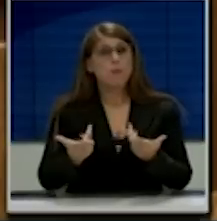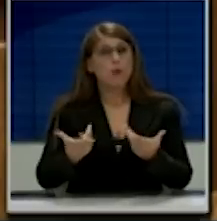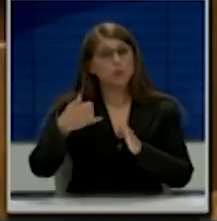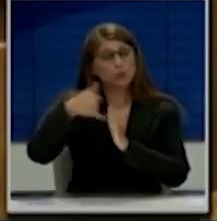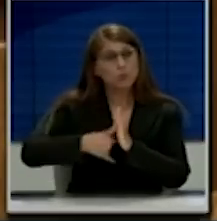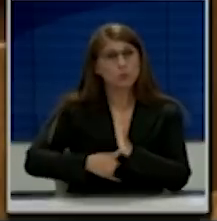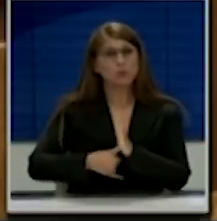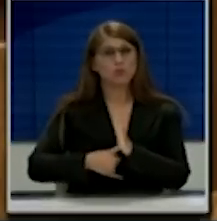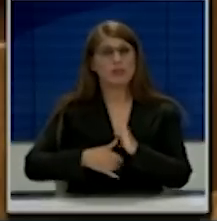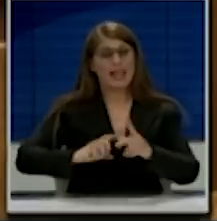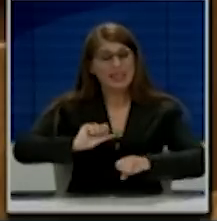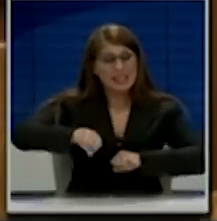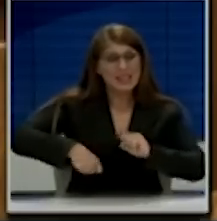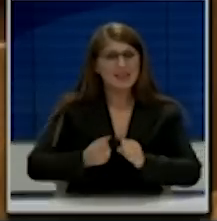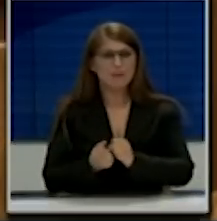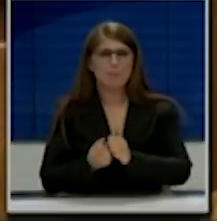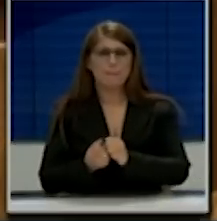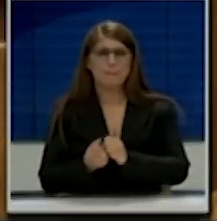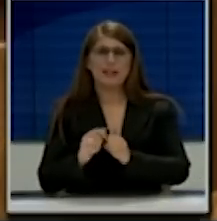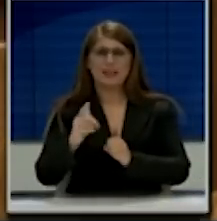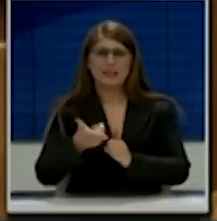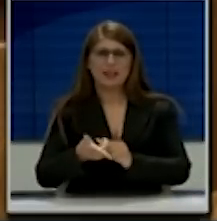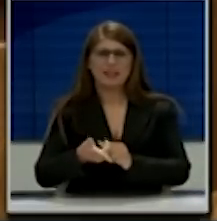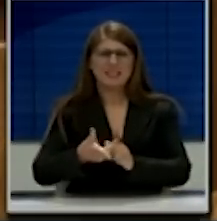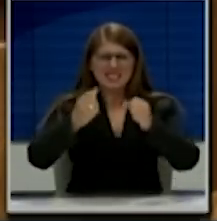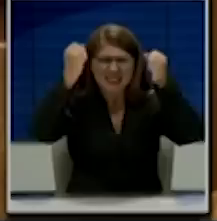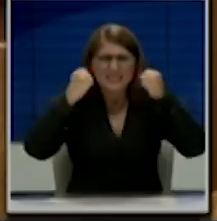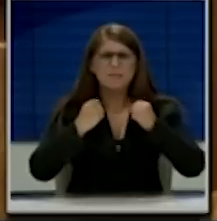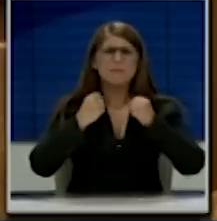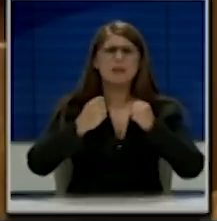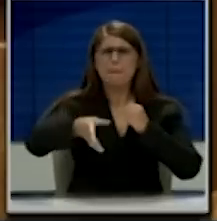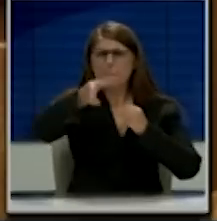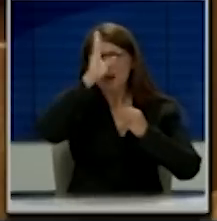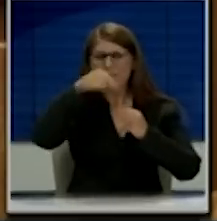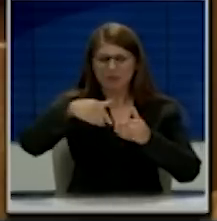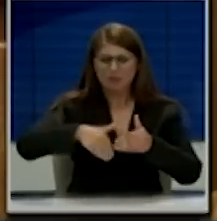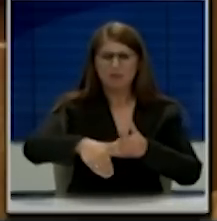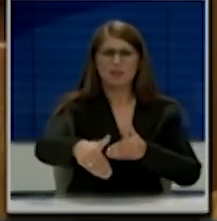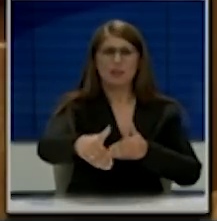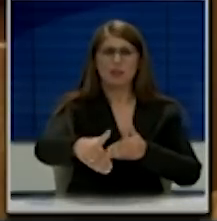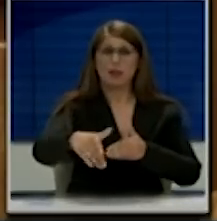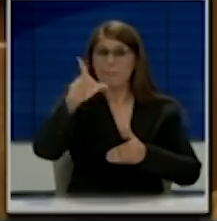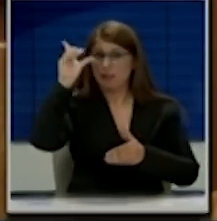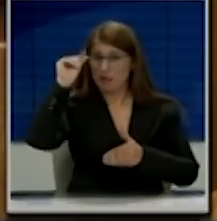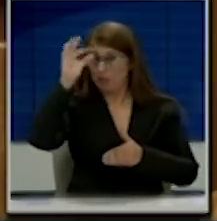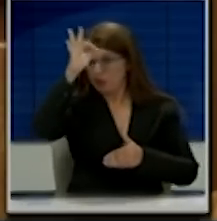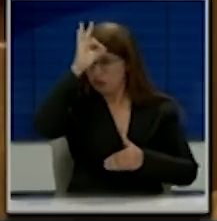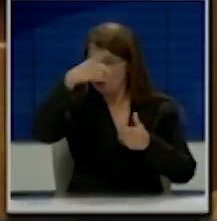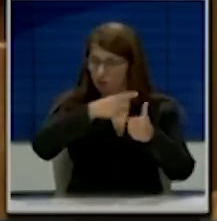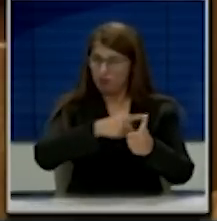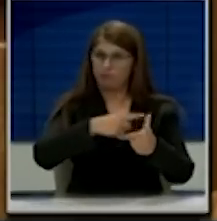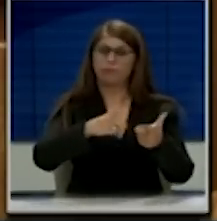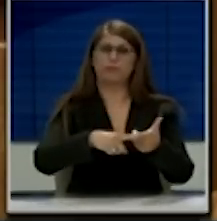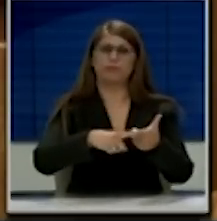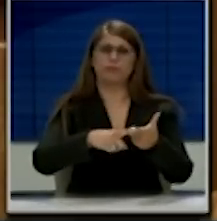κίνημα επέβαλε και τι στραπάτσο πάθατε εκείνο το διάστημα και με την Πανεπιστημιακή Αστυνομία